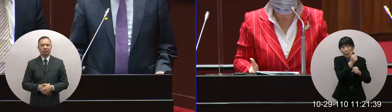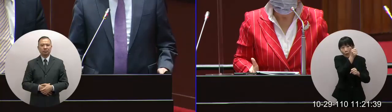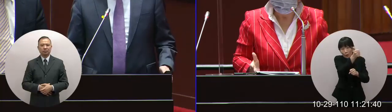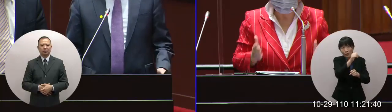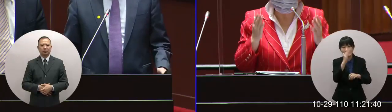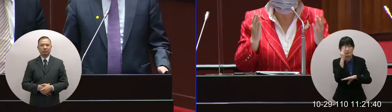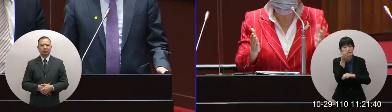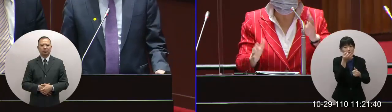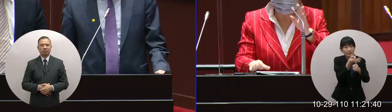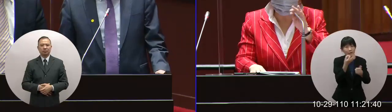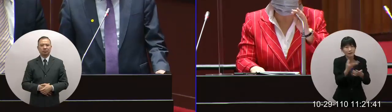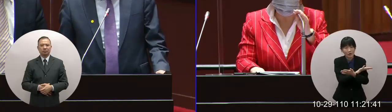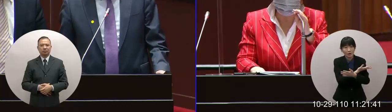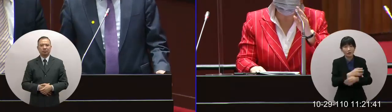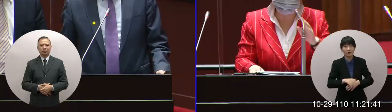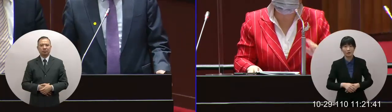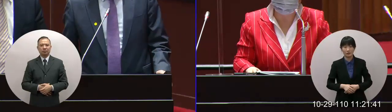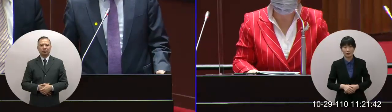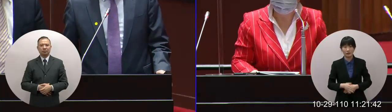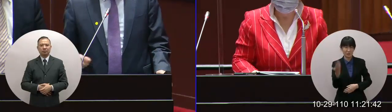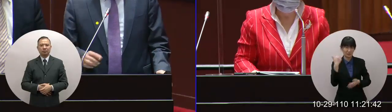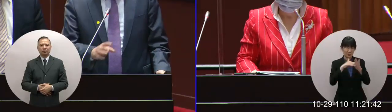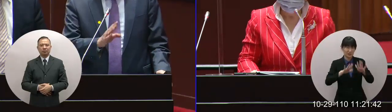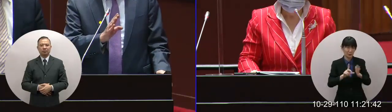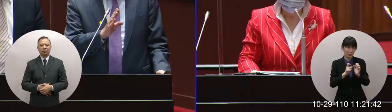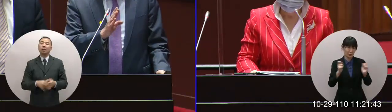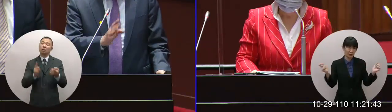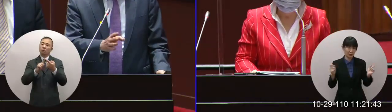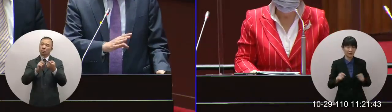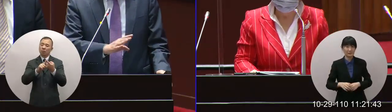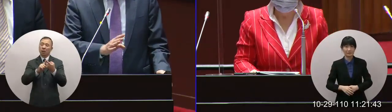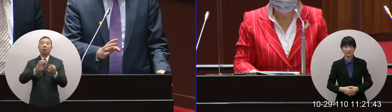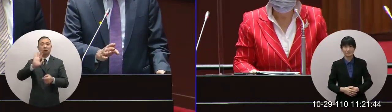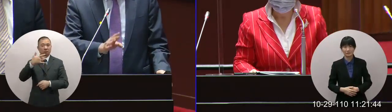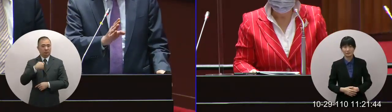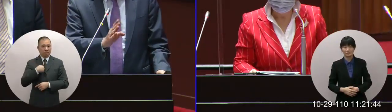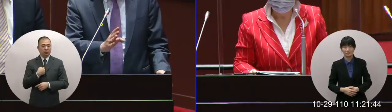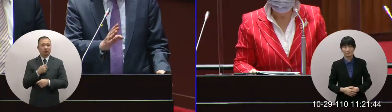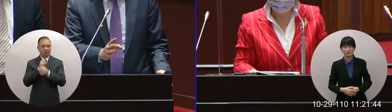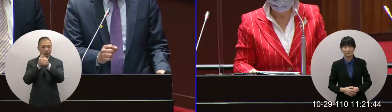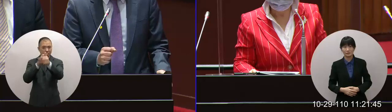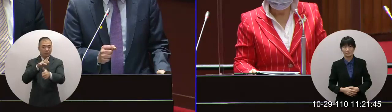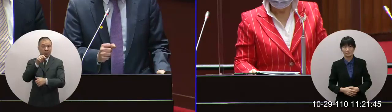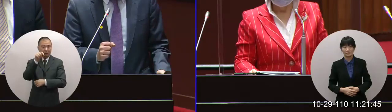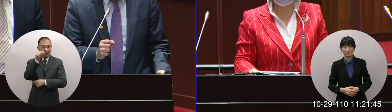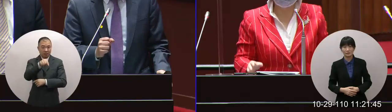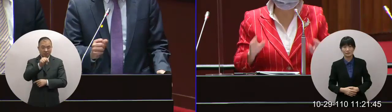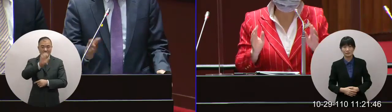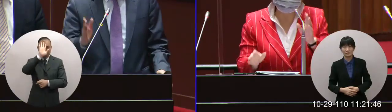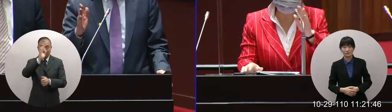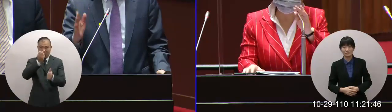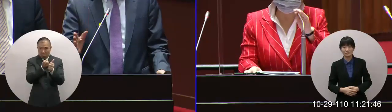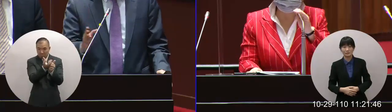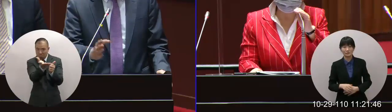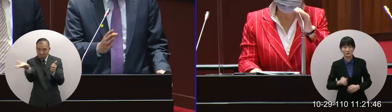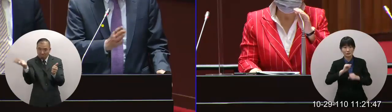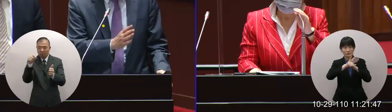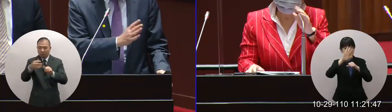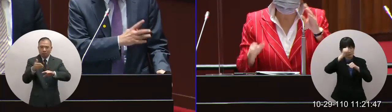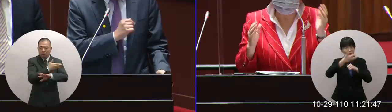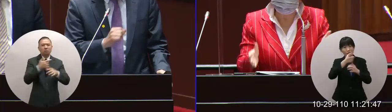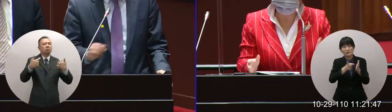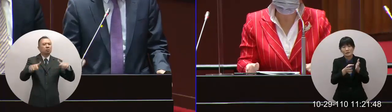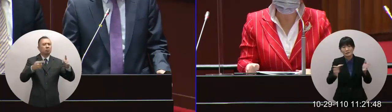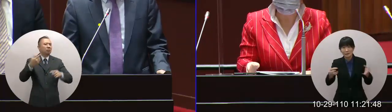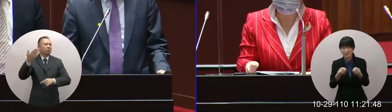知道啊。它本身就长期都是如此了。 对，但是跟委员报告，这不是疫情的问题。 对，疫情之中呢， 长期